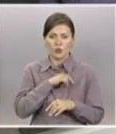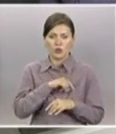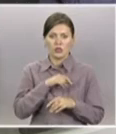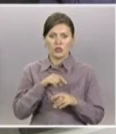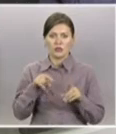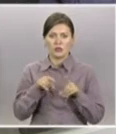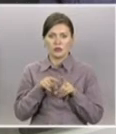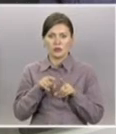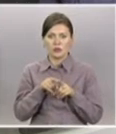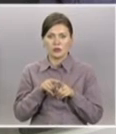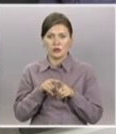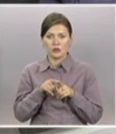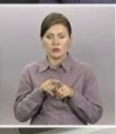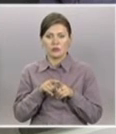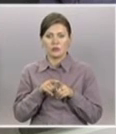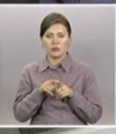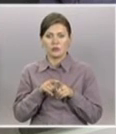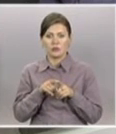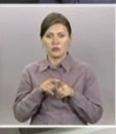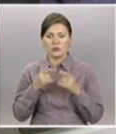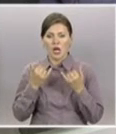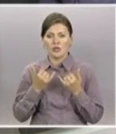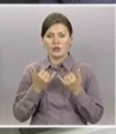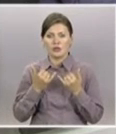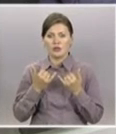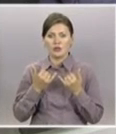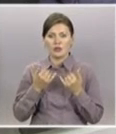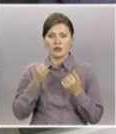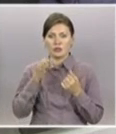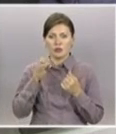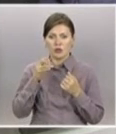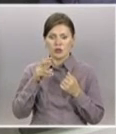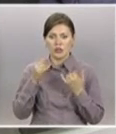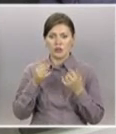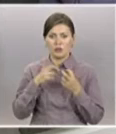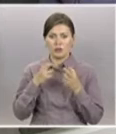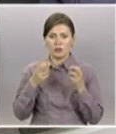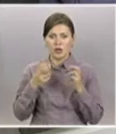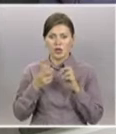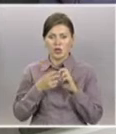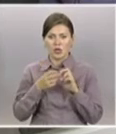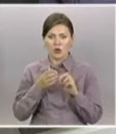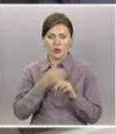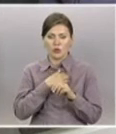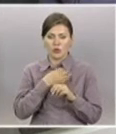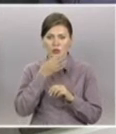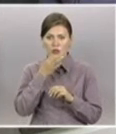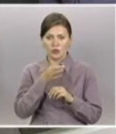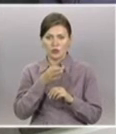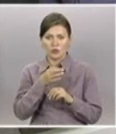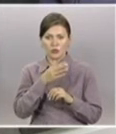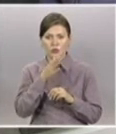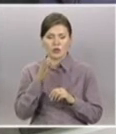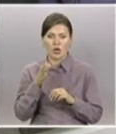беретін, рухани нәрі беретін. Ал енді ұйғыр куәгерлер мәселесін мен білгім келеді.